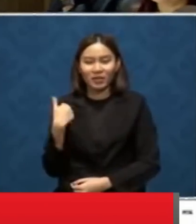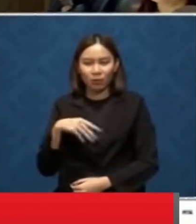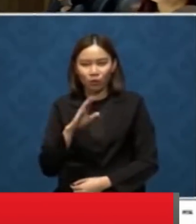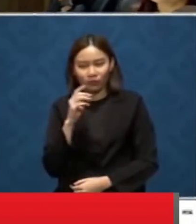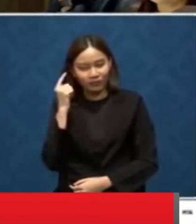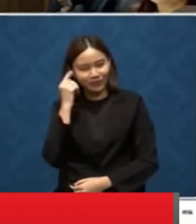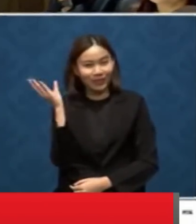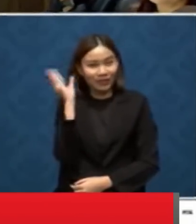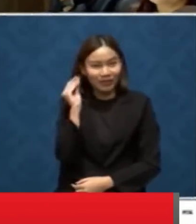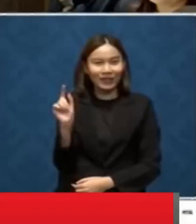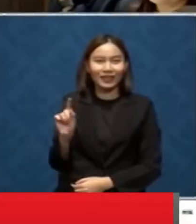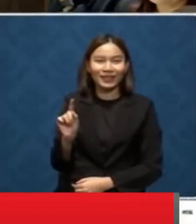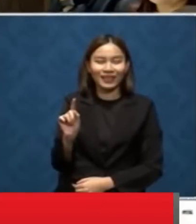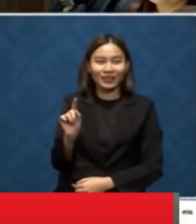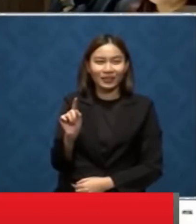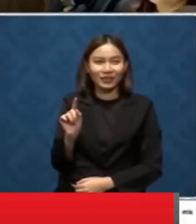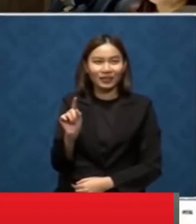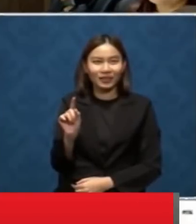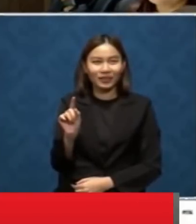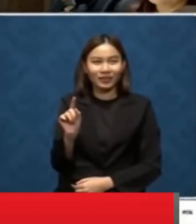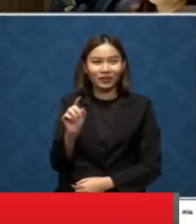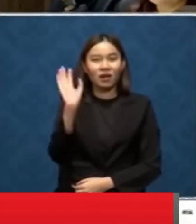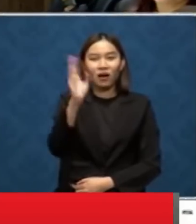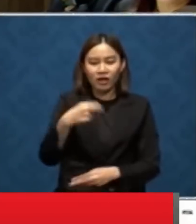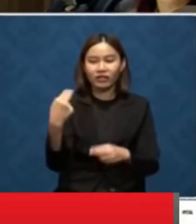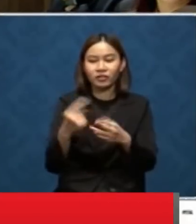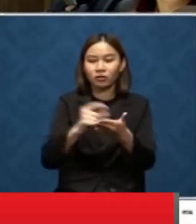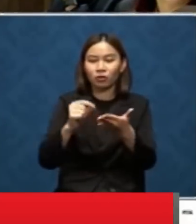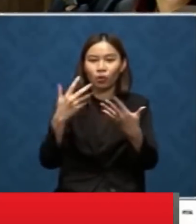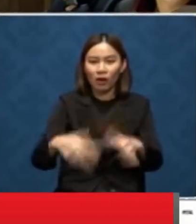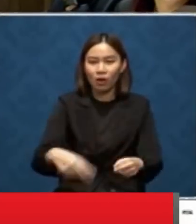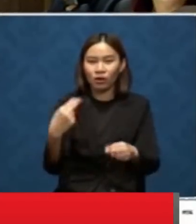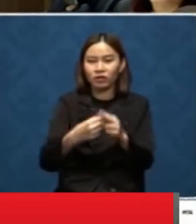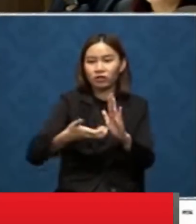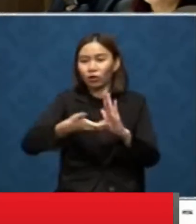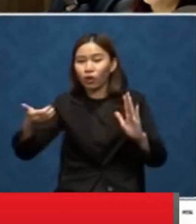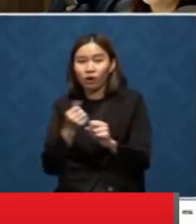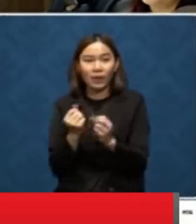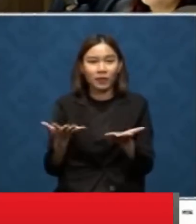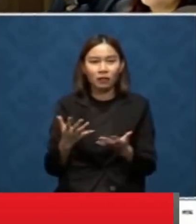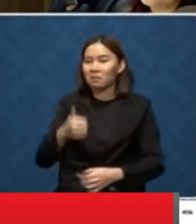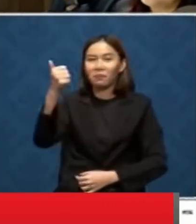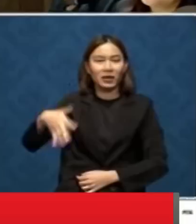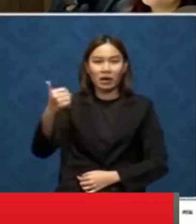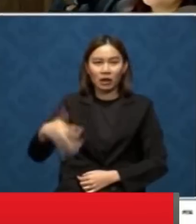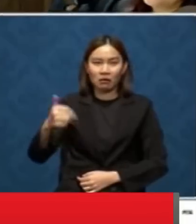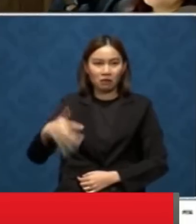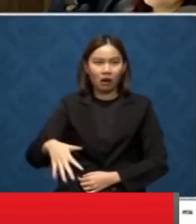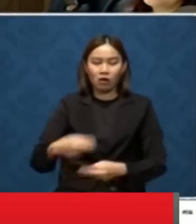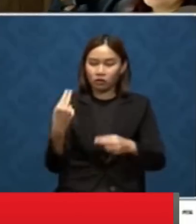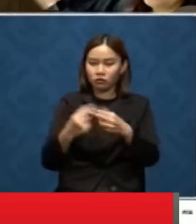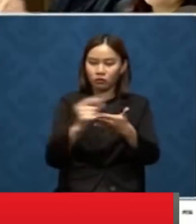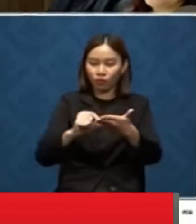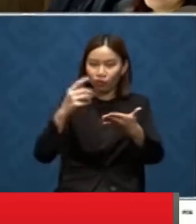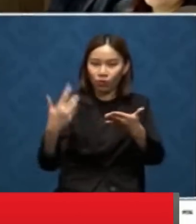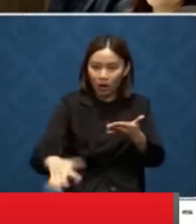กระซาบด้วยนะครับท่านประธานเค้าบอกเฮ้ยลงชื่อไปแล้วจะไปถอนเชื่อออกยังไงไม่ได้แล้วท่านประธานลงชื่อมาแล้วอยู่